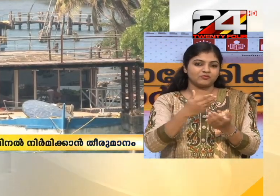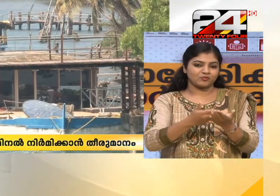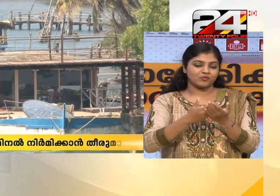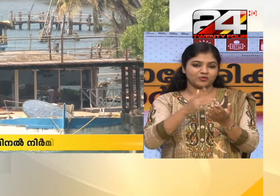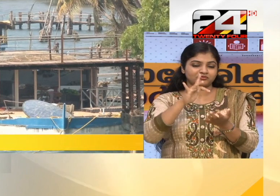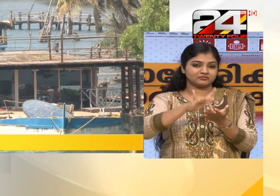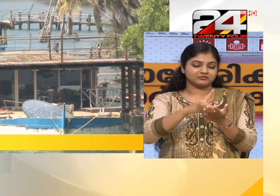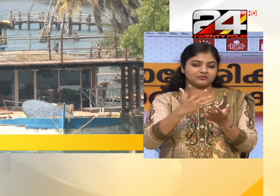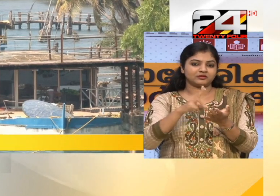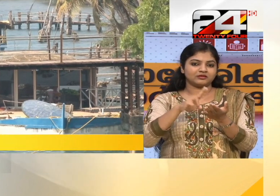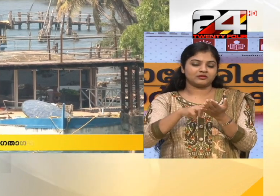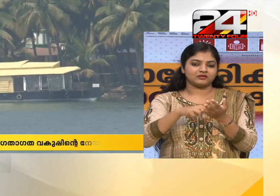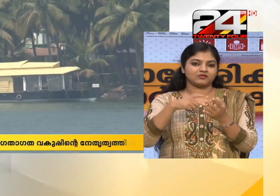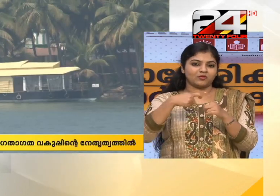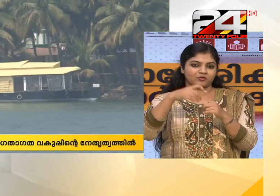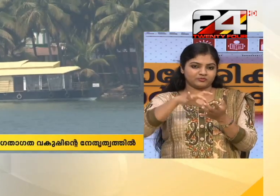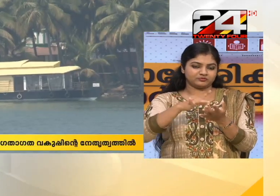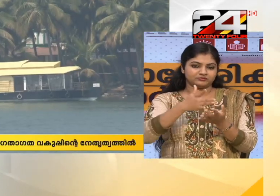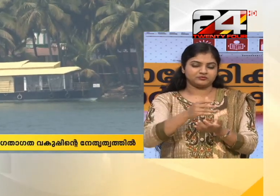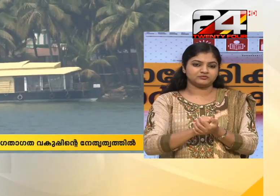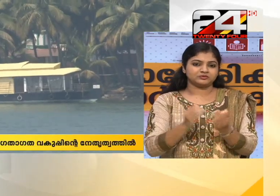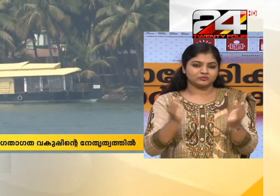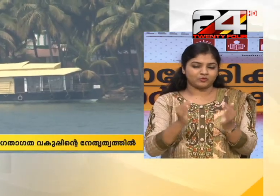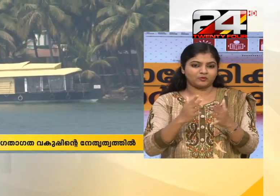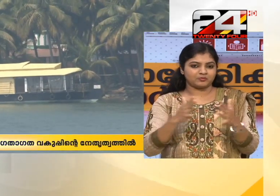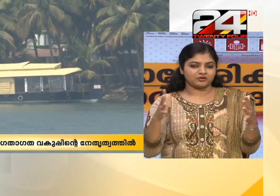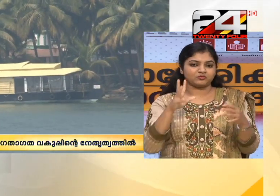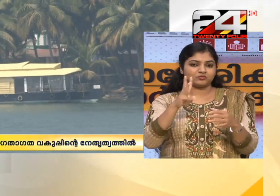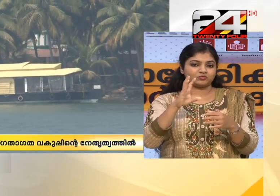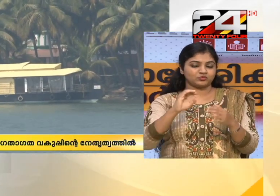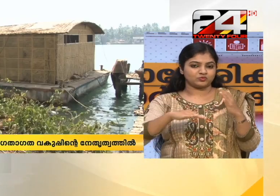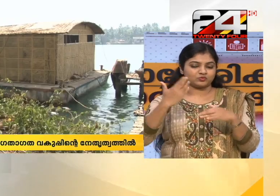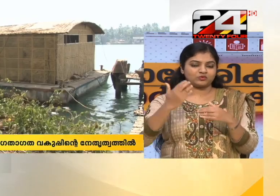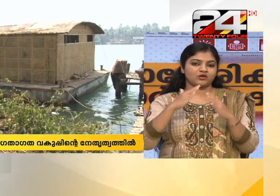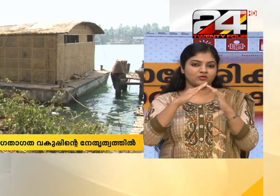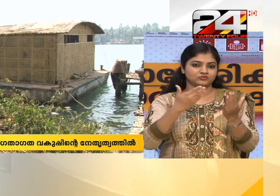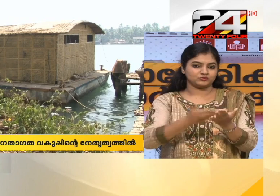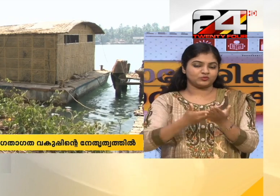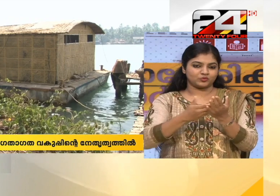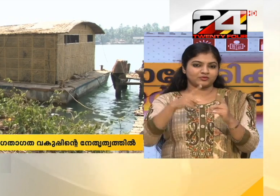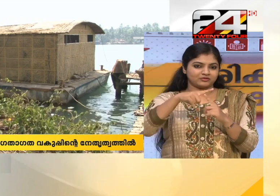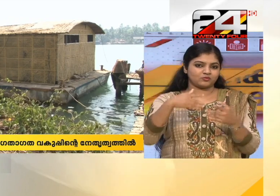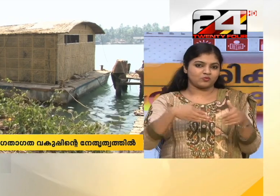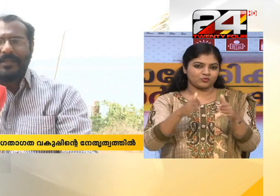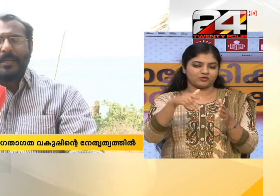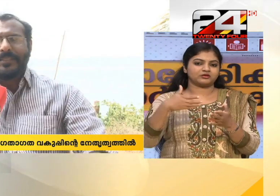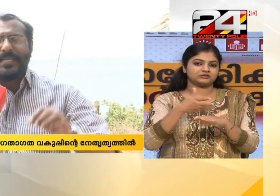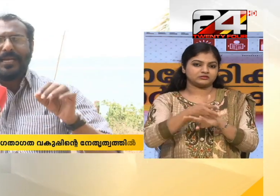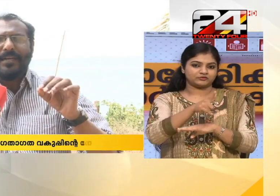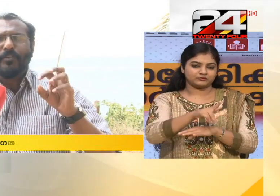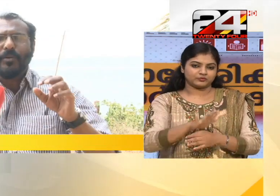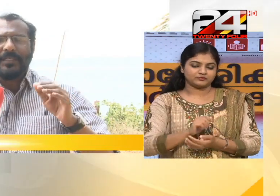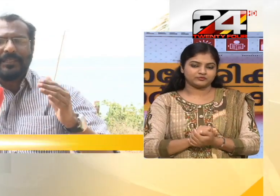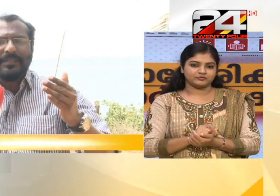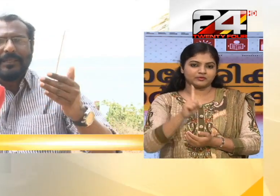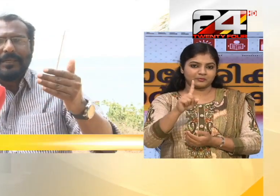പ്രധാന കേന്ദ്രമാണ് നീലേശ്വരം കോട്ടപ്പുറം. ചെറുതും വലുതുമായ 30-ലധികം ഹൗസ് ബോട്ടുകളാണ് തേജസ്വിനി പുഴയിൽ സർവീസ് നടത്തുന്നത്. 16